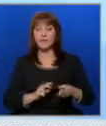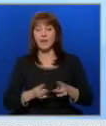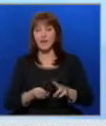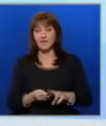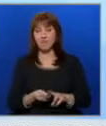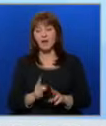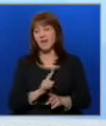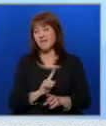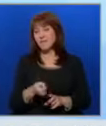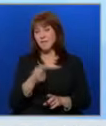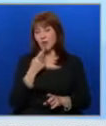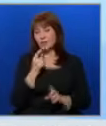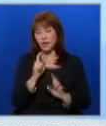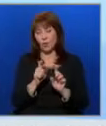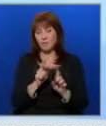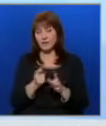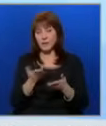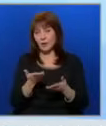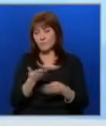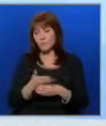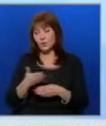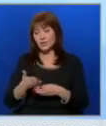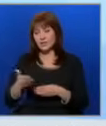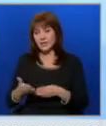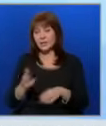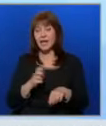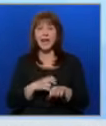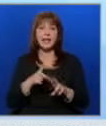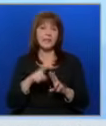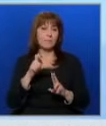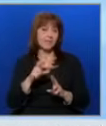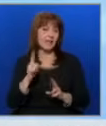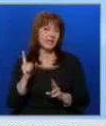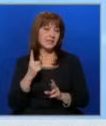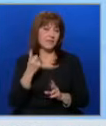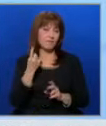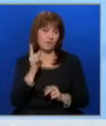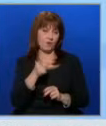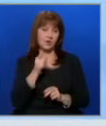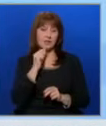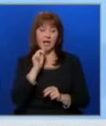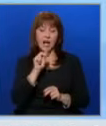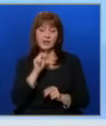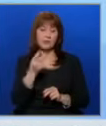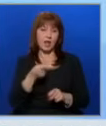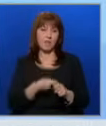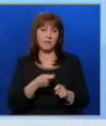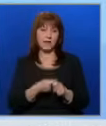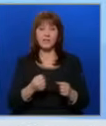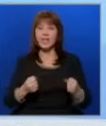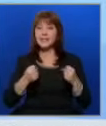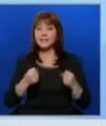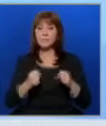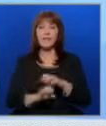начин да коментирам процесите в Движението за права и свободи. Мога само да кажа, че те направиха една стабилна,